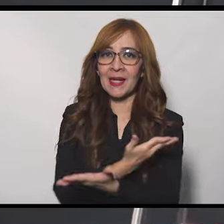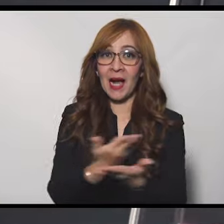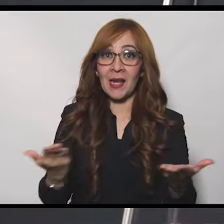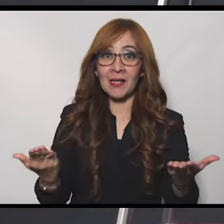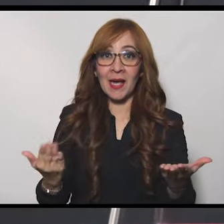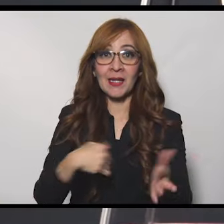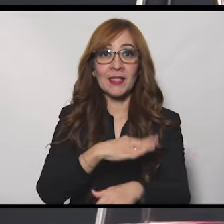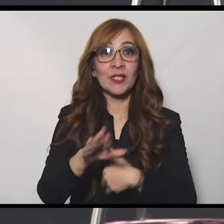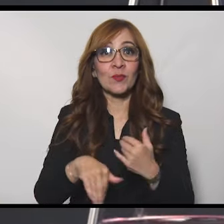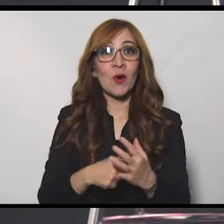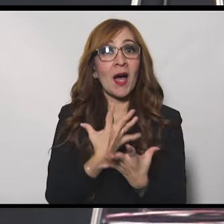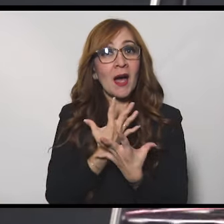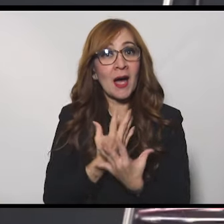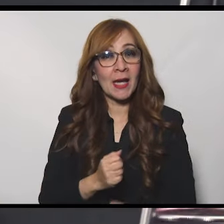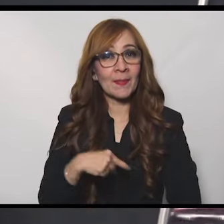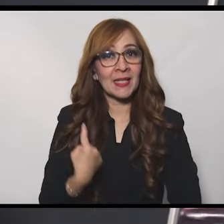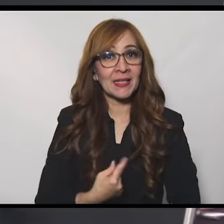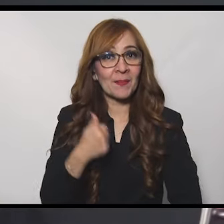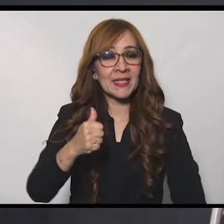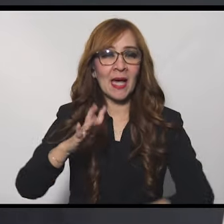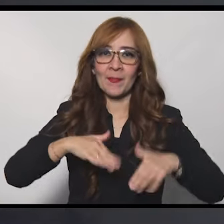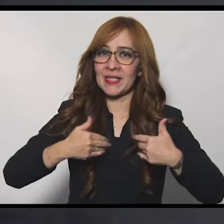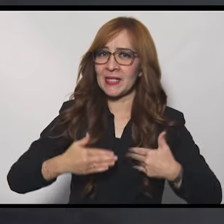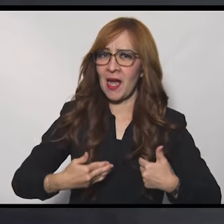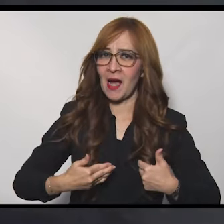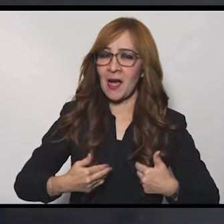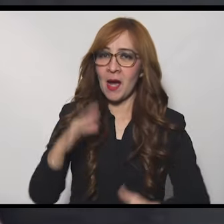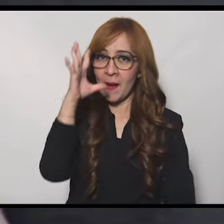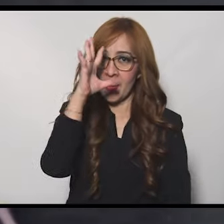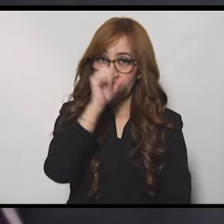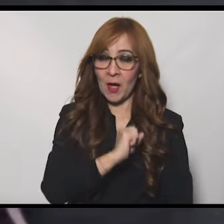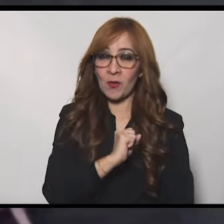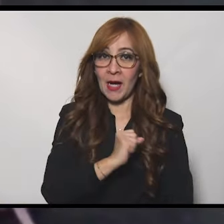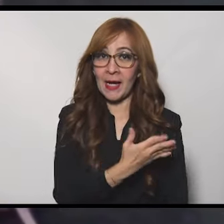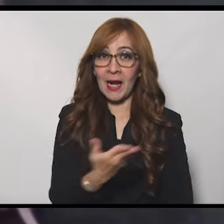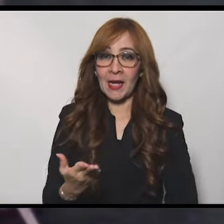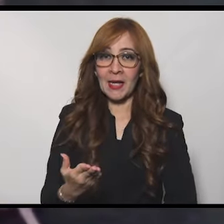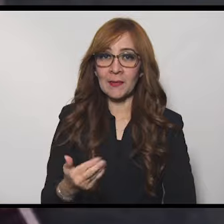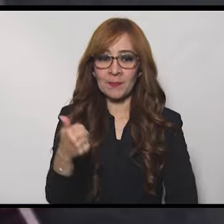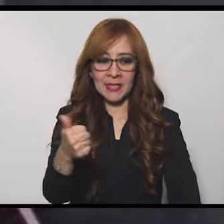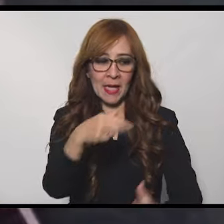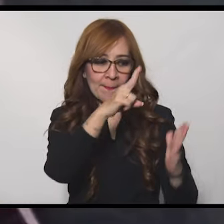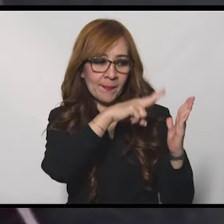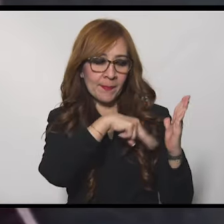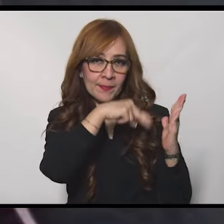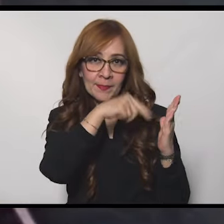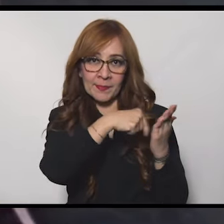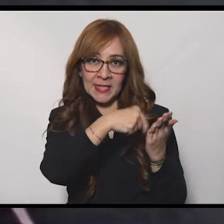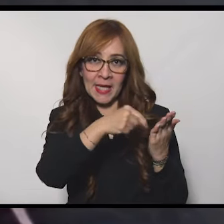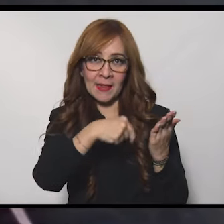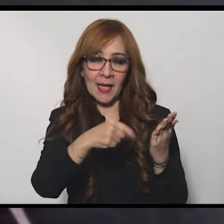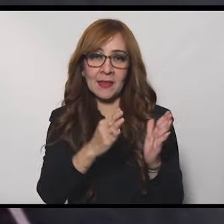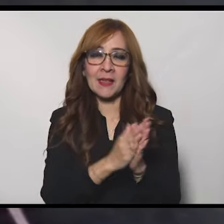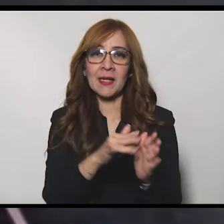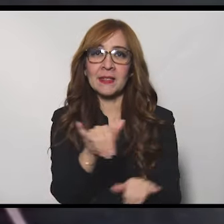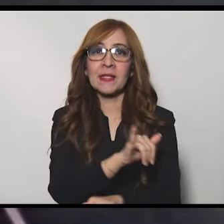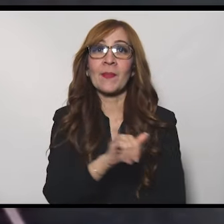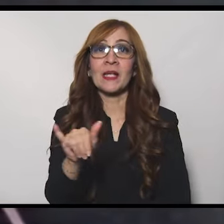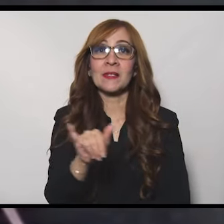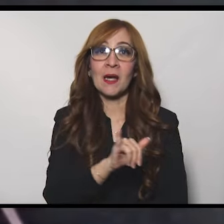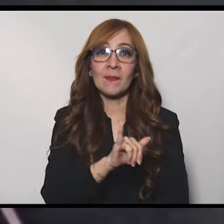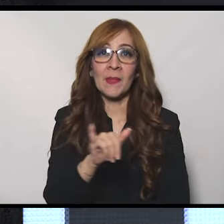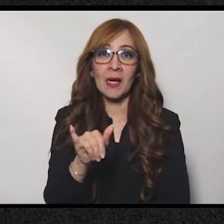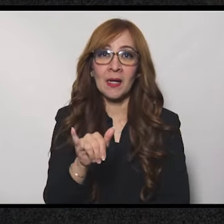Dan hopefully today we can have fun. So, make sure Bapak Ibu Saudara sekalian, Anda boleh mencatat. Dan juga Anda boleh sama-sama